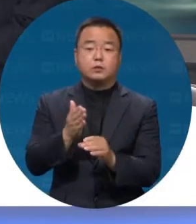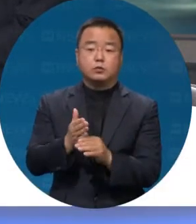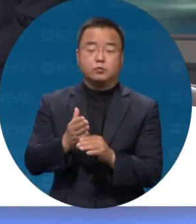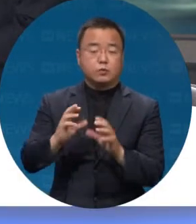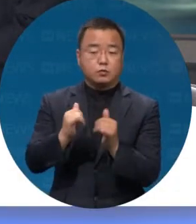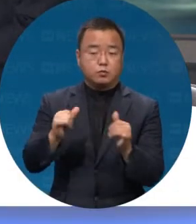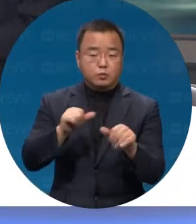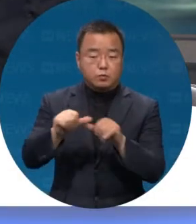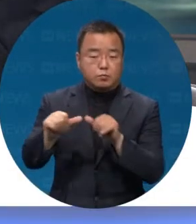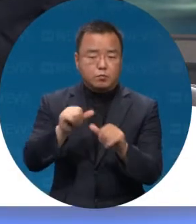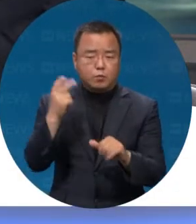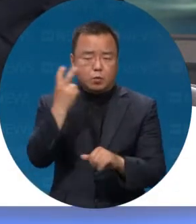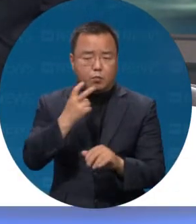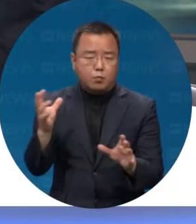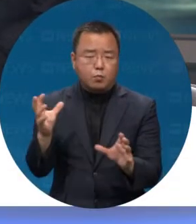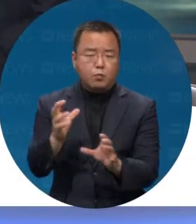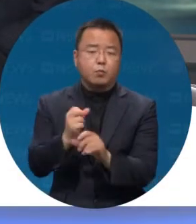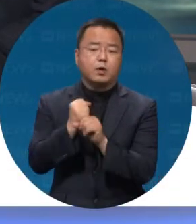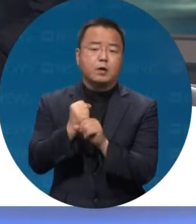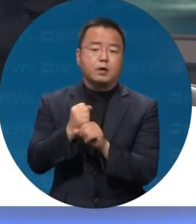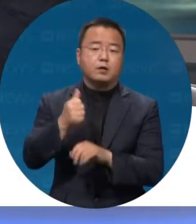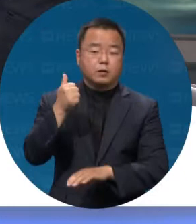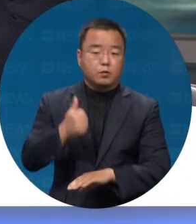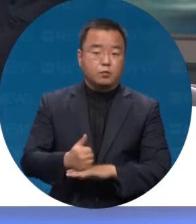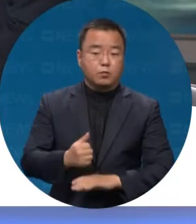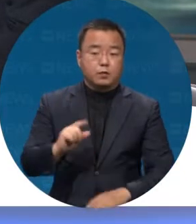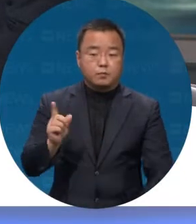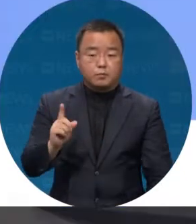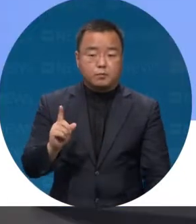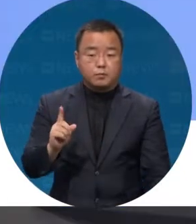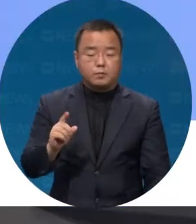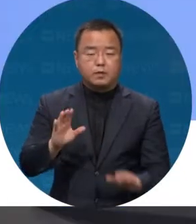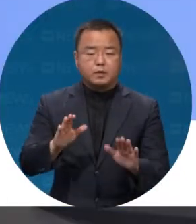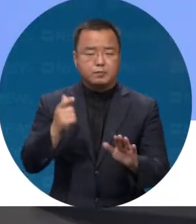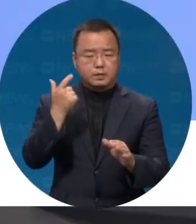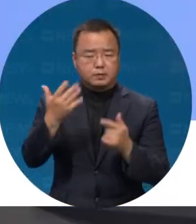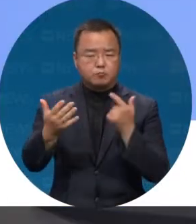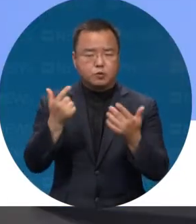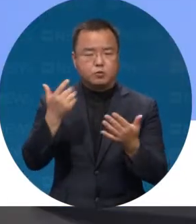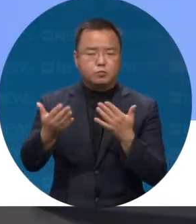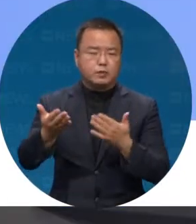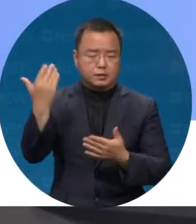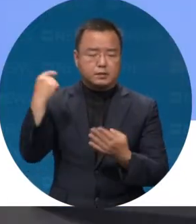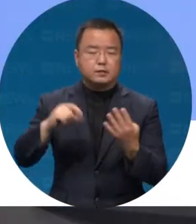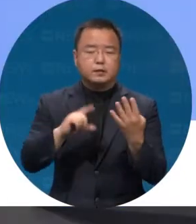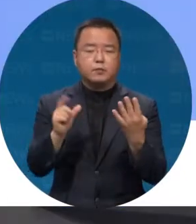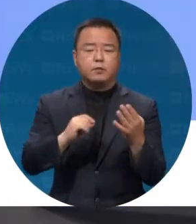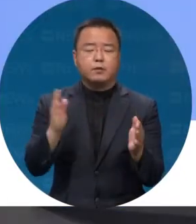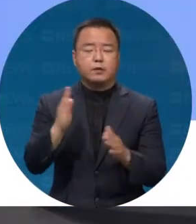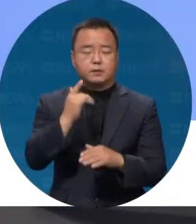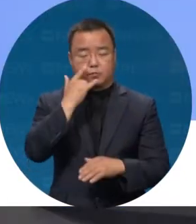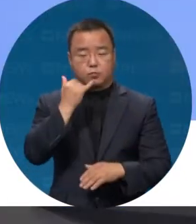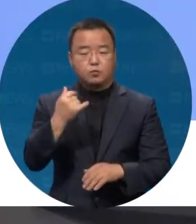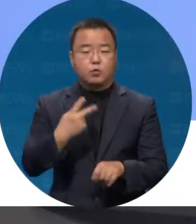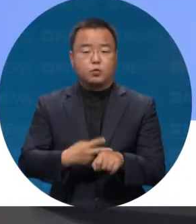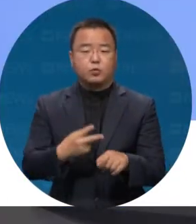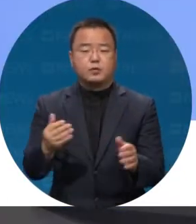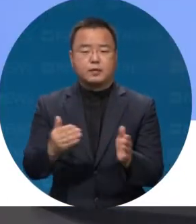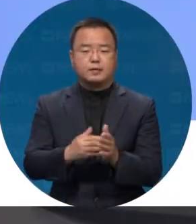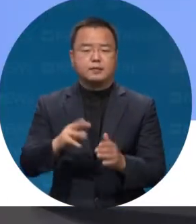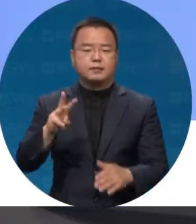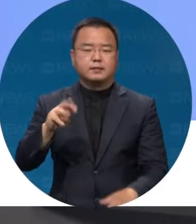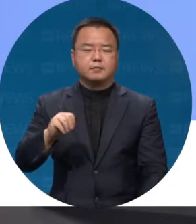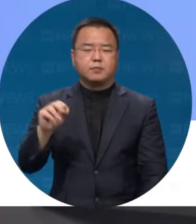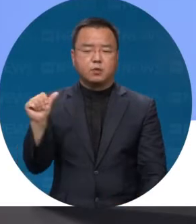들어봤는데 그 결과가 좀 궁금합니다 핵심 부터 치료 볼까요 4 이번 설문은 지난 4월 학생과 학부모 교사 약 3만 5000명을 대상으로